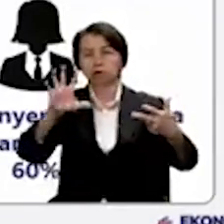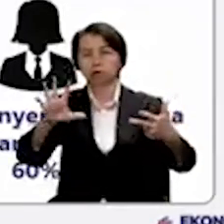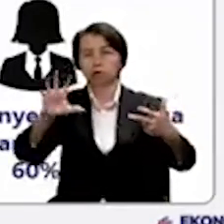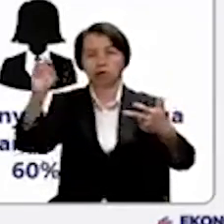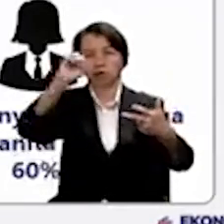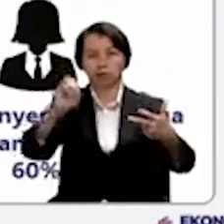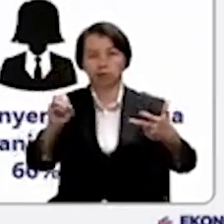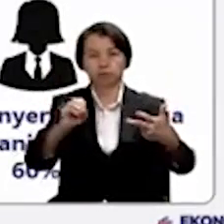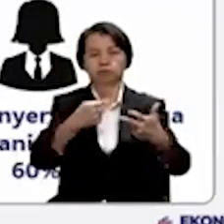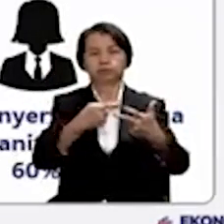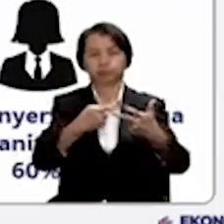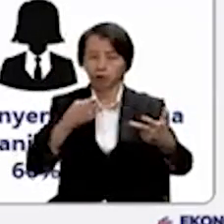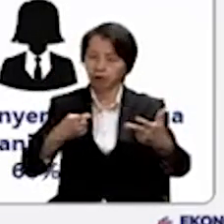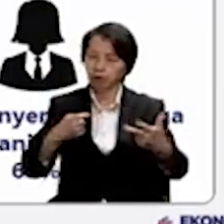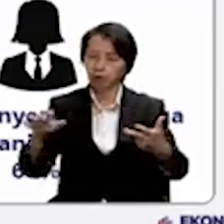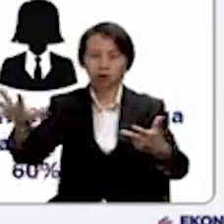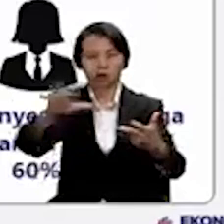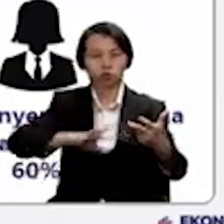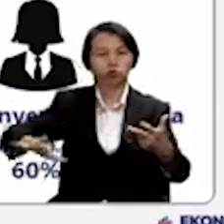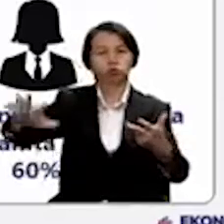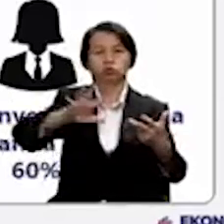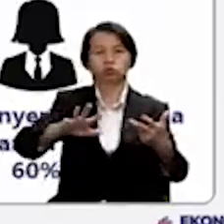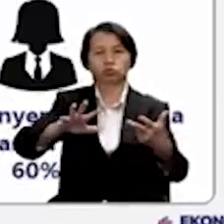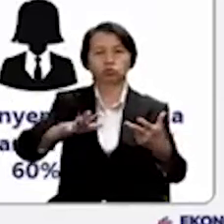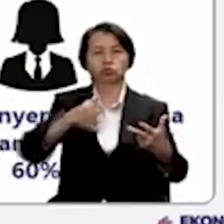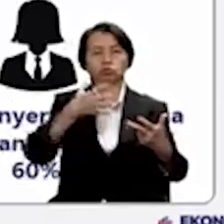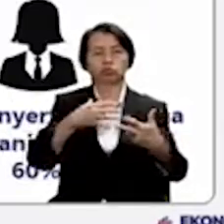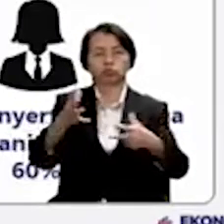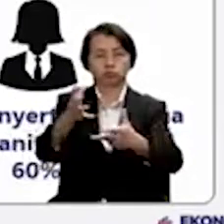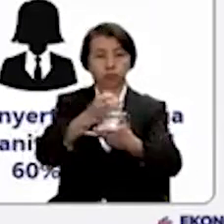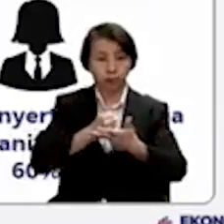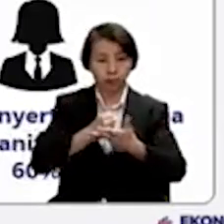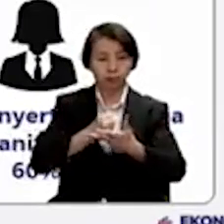45% daripada keseluruhan pendapatan.